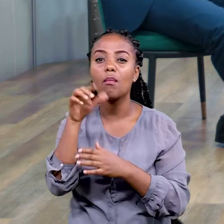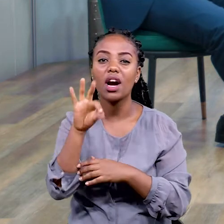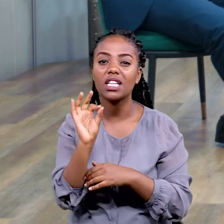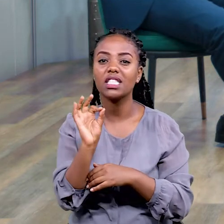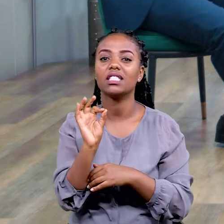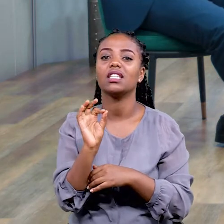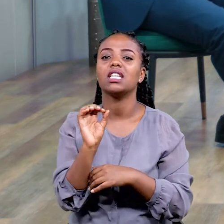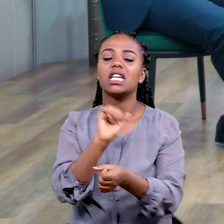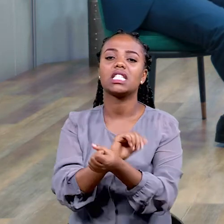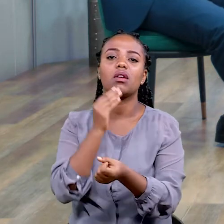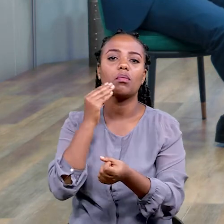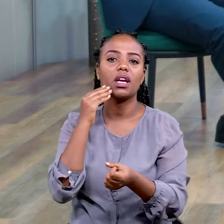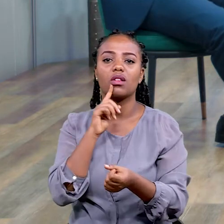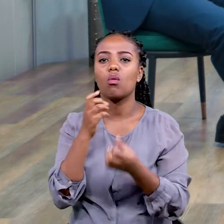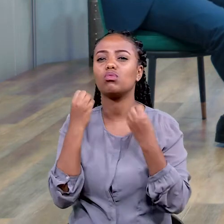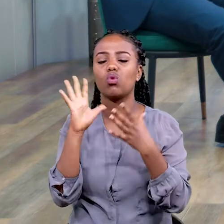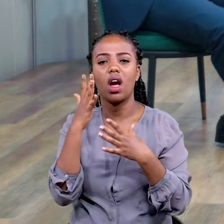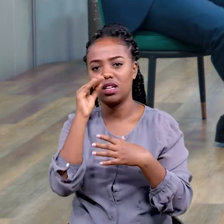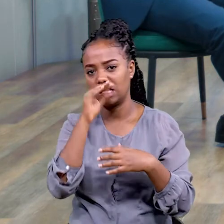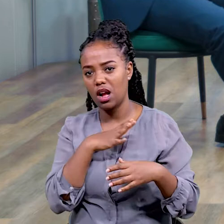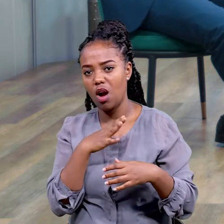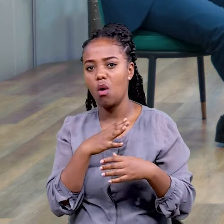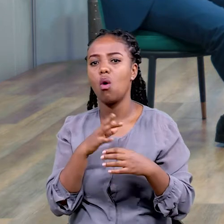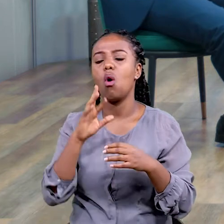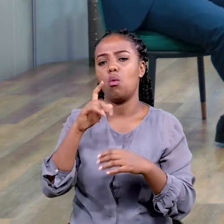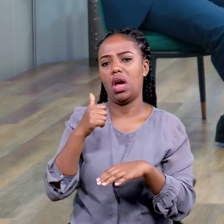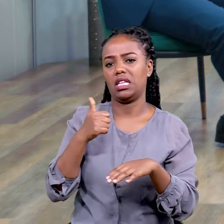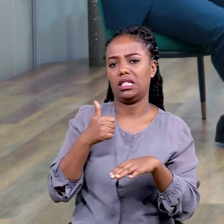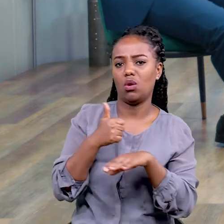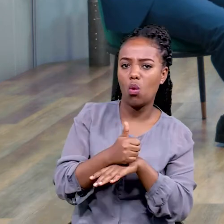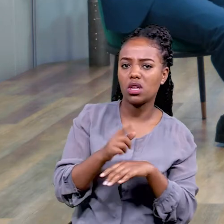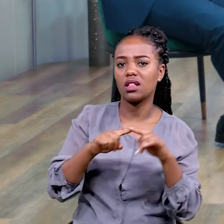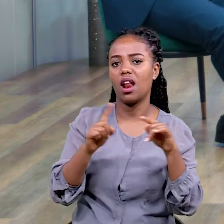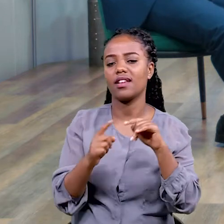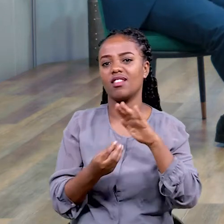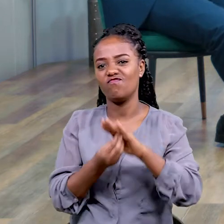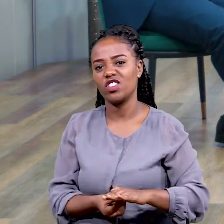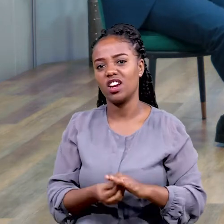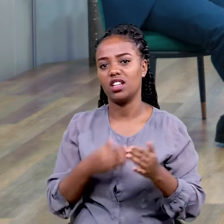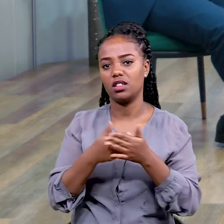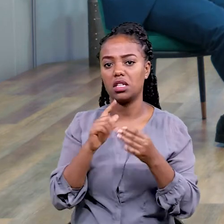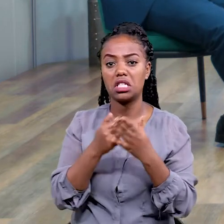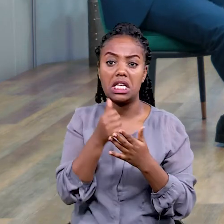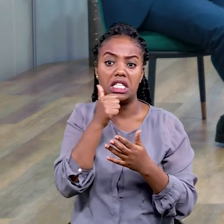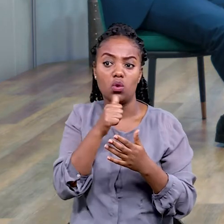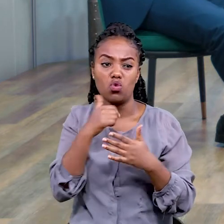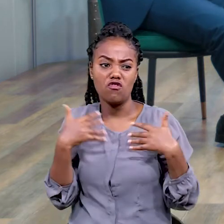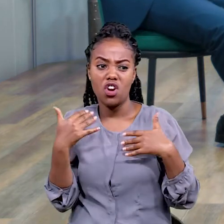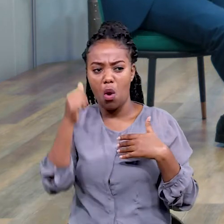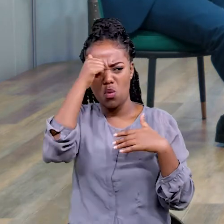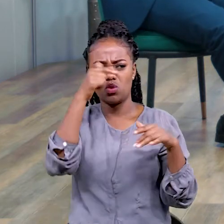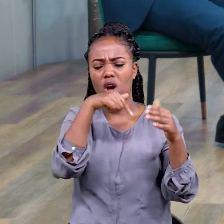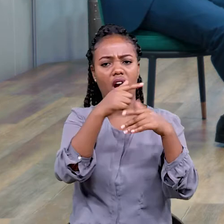ያንን ለማግኘት እዛ ላይ ማረሚያ ቤት ነው ብዙ አይነት ሰዎች አሉና ወይ ትንኮሳ ይደርስባቸዋል፣ ጫና፣ እሱም በመፍራት አንዳንዴ ወይ አይሄዱ ወይ ትምህርት